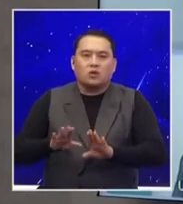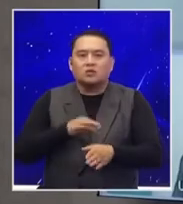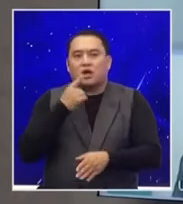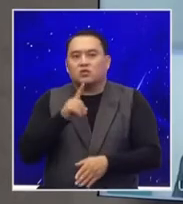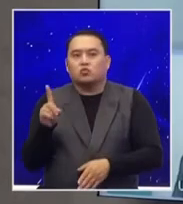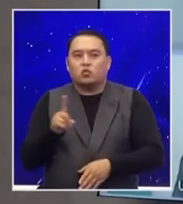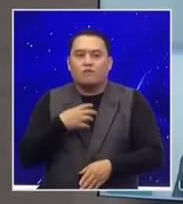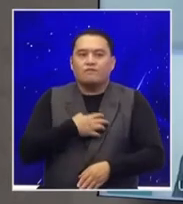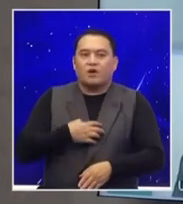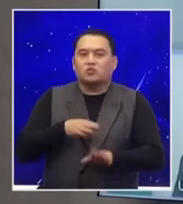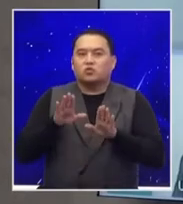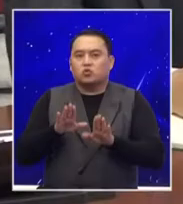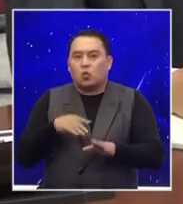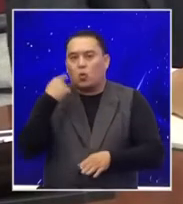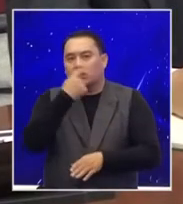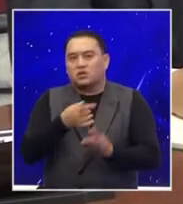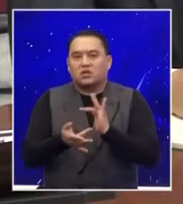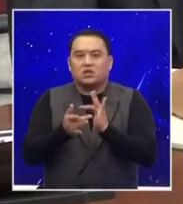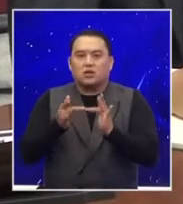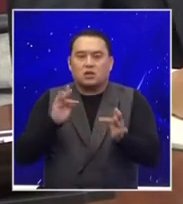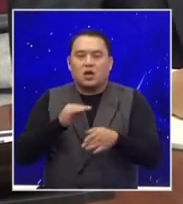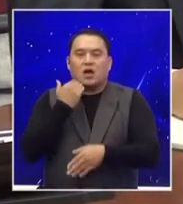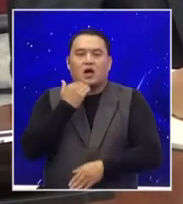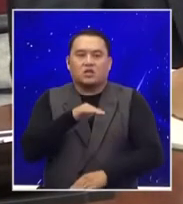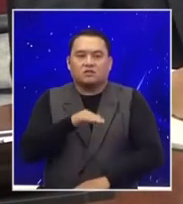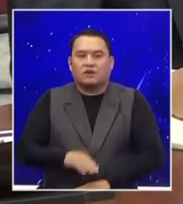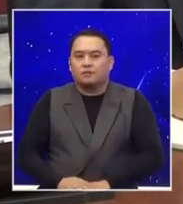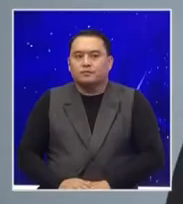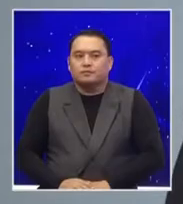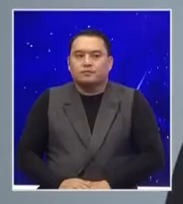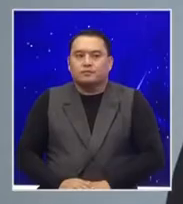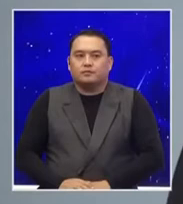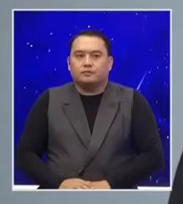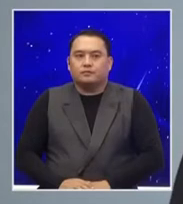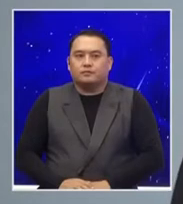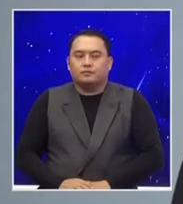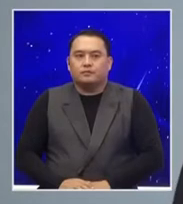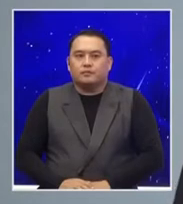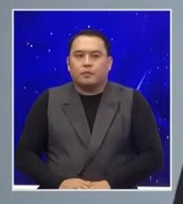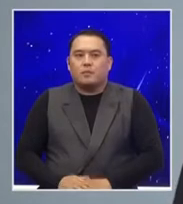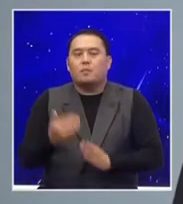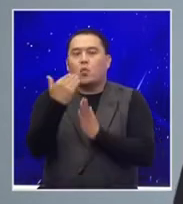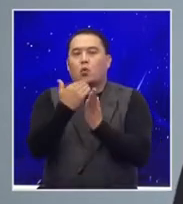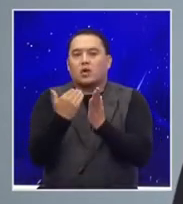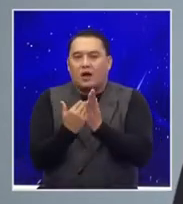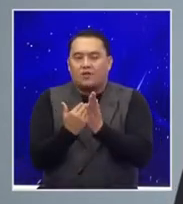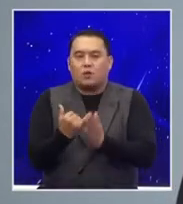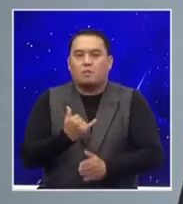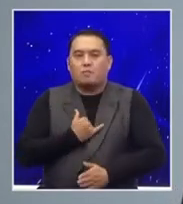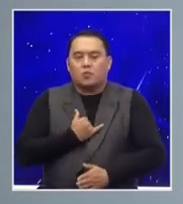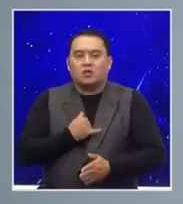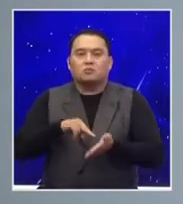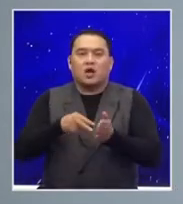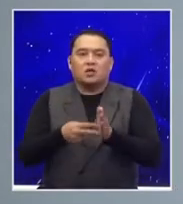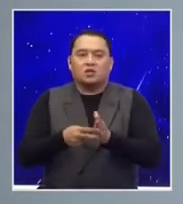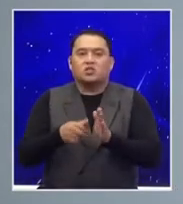отметил, что важно не только наличие интернета, но и его качество. В ближайшее ближайшее время по графику мы планируем